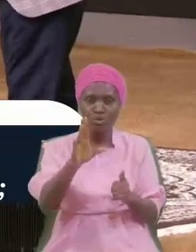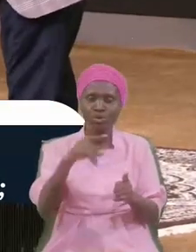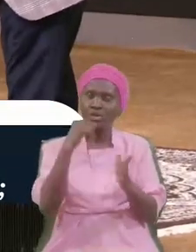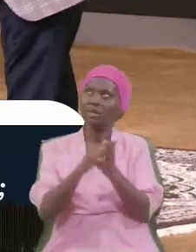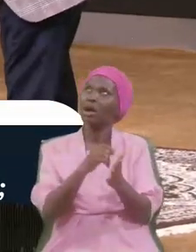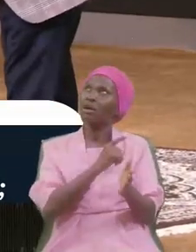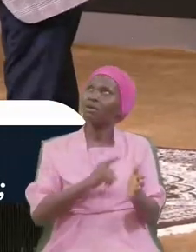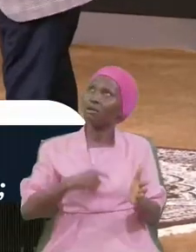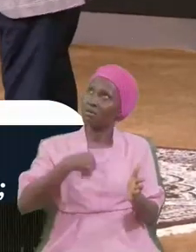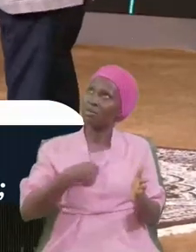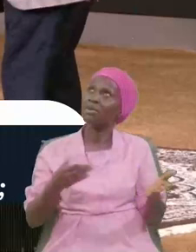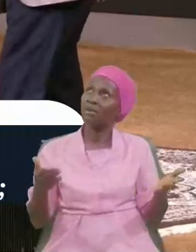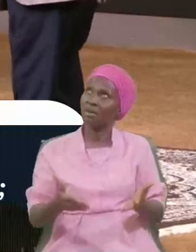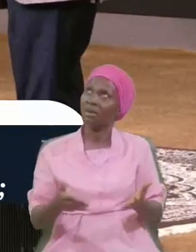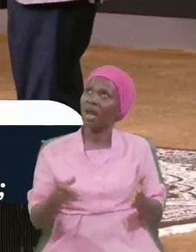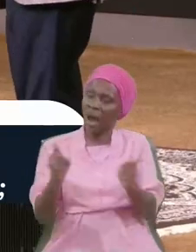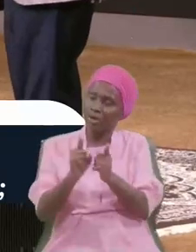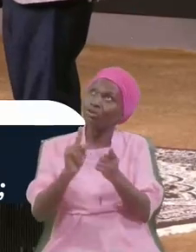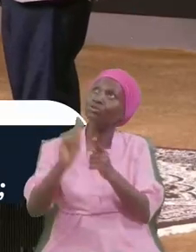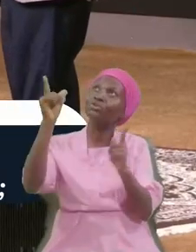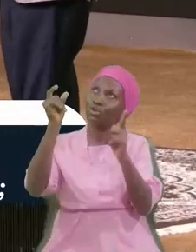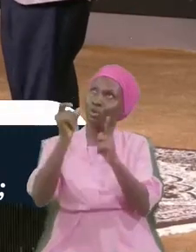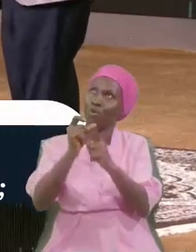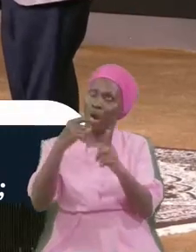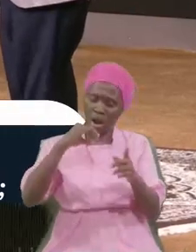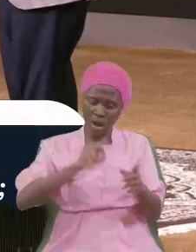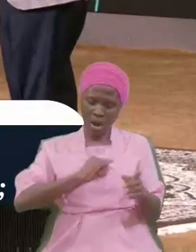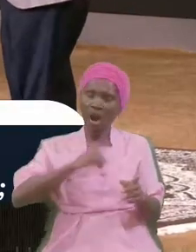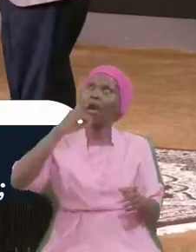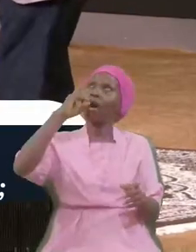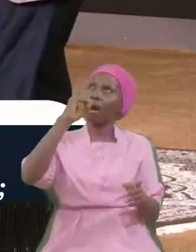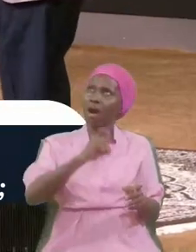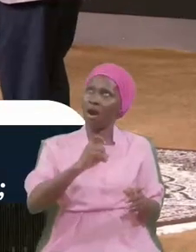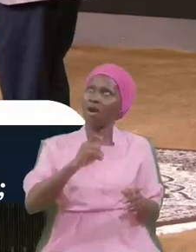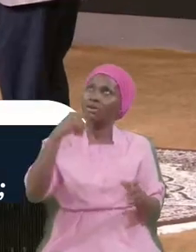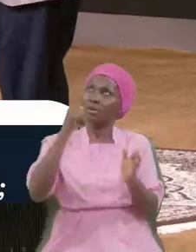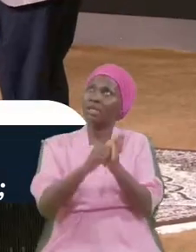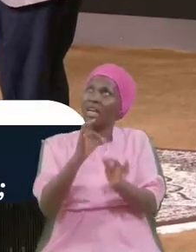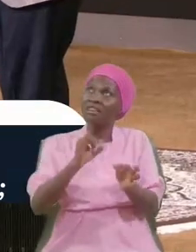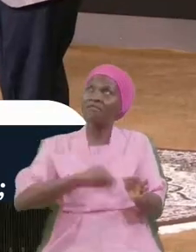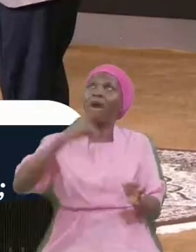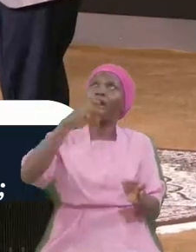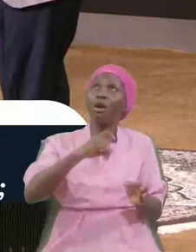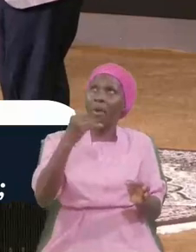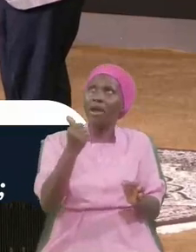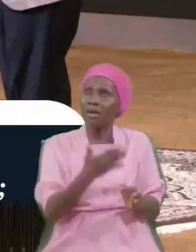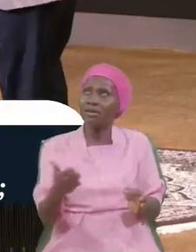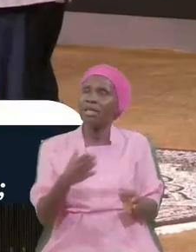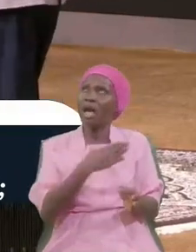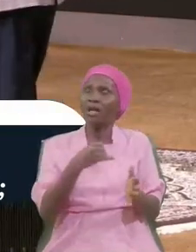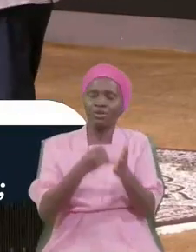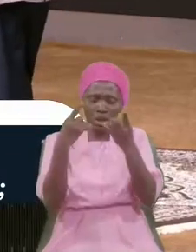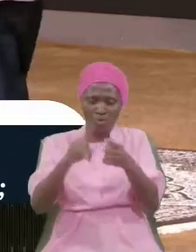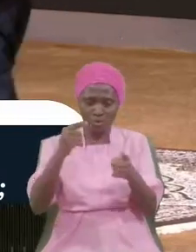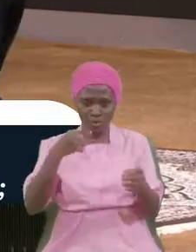décrète. À tes résolutions répondra le succès. Sur tes sentiers